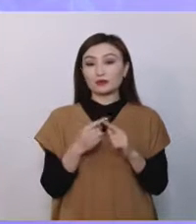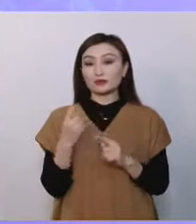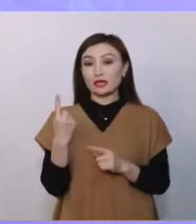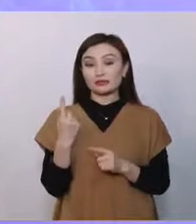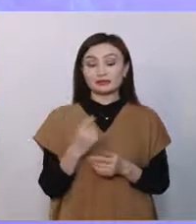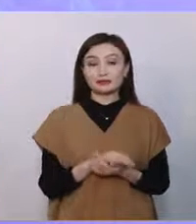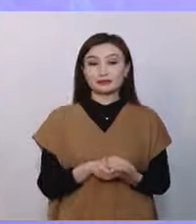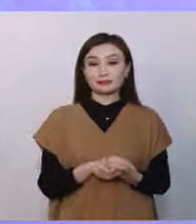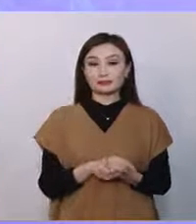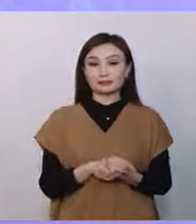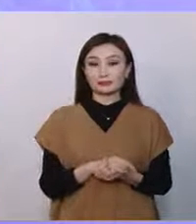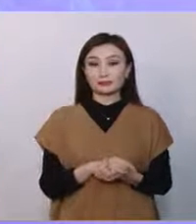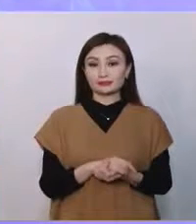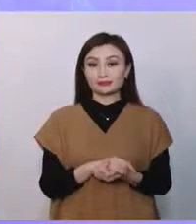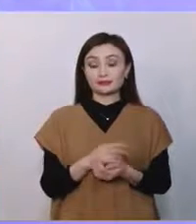12